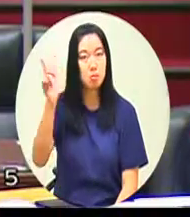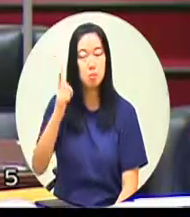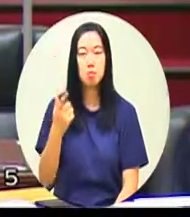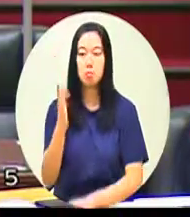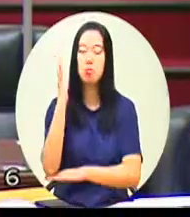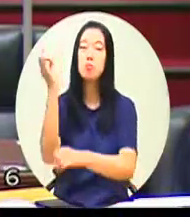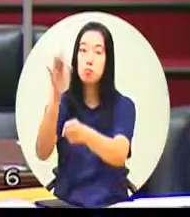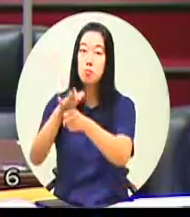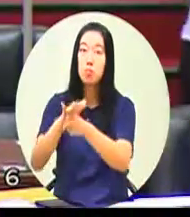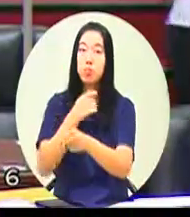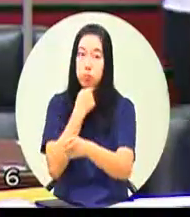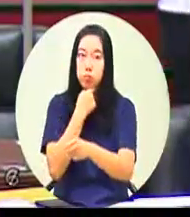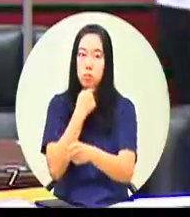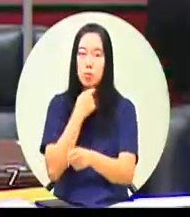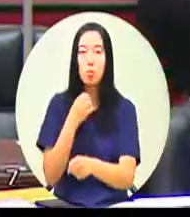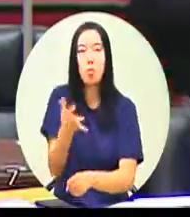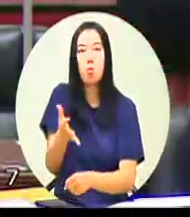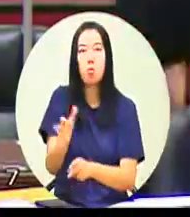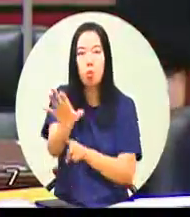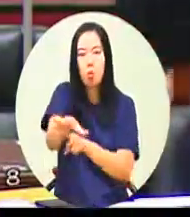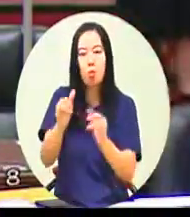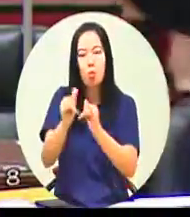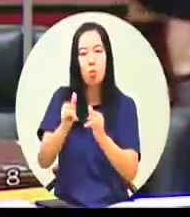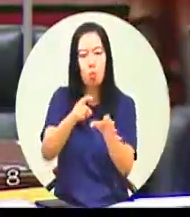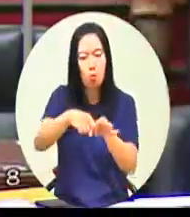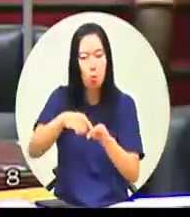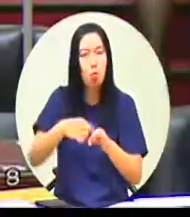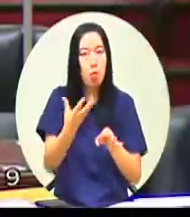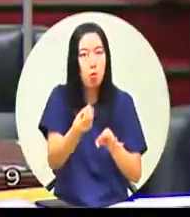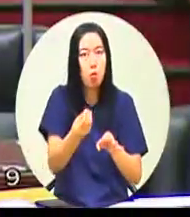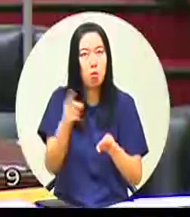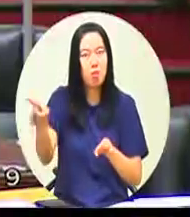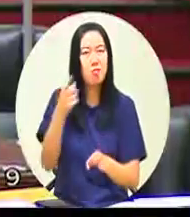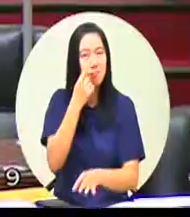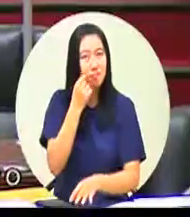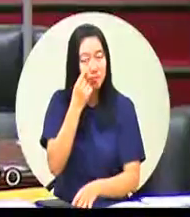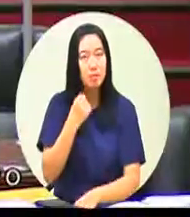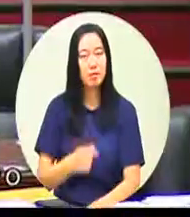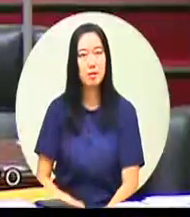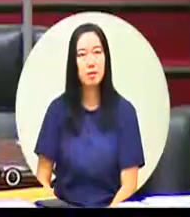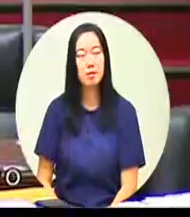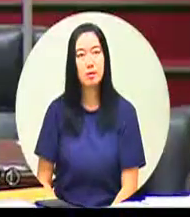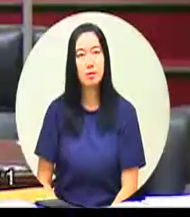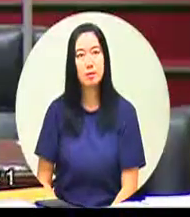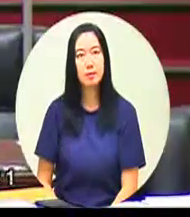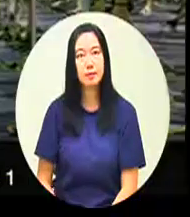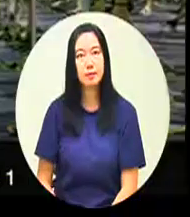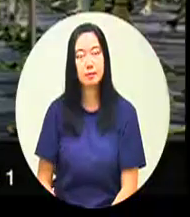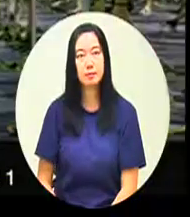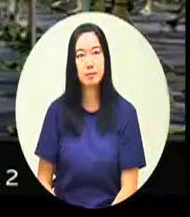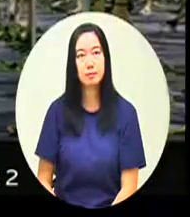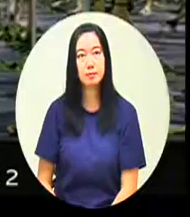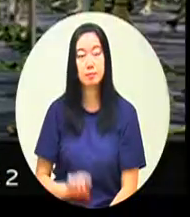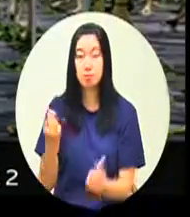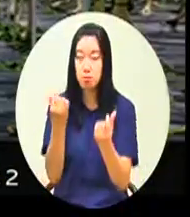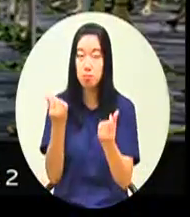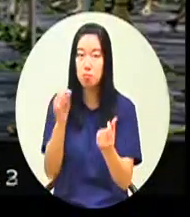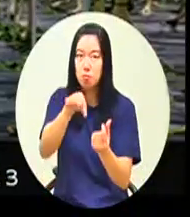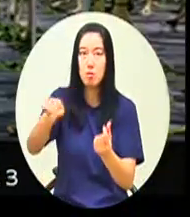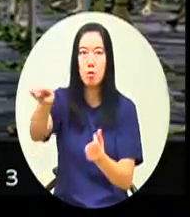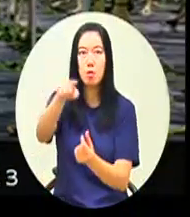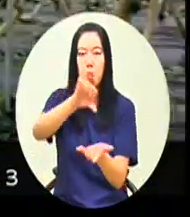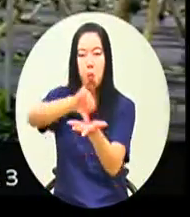补偿，因为已经没有收入了嘛，已经够可怜了，好不好？我还有其他的问题。好，你看，像这些呢，都已经不